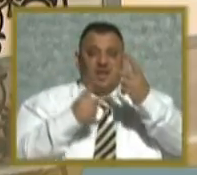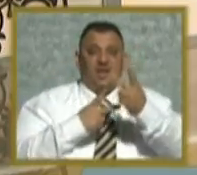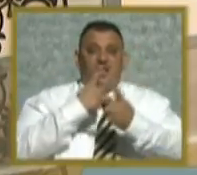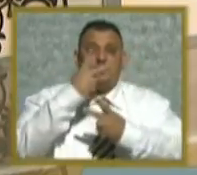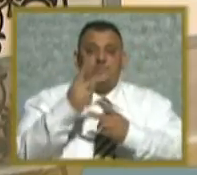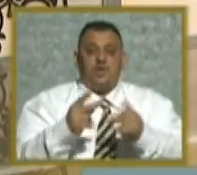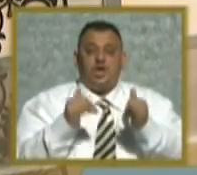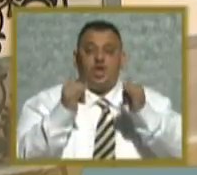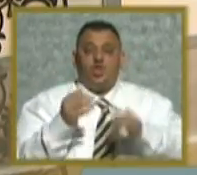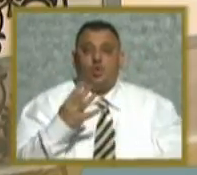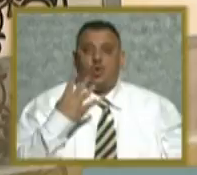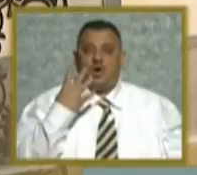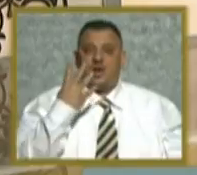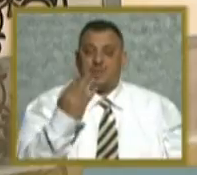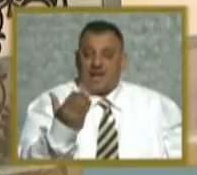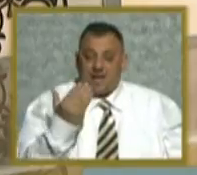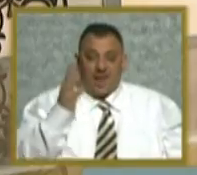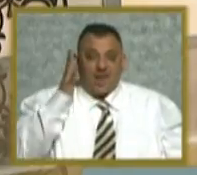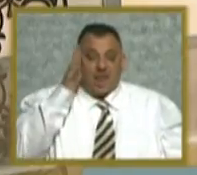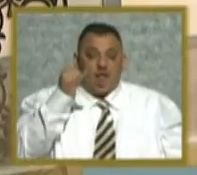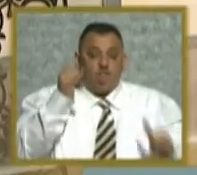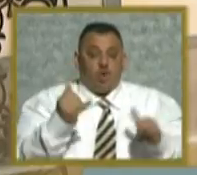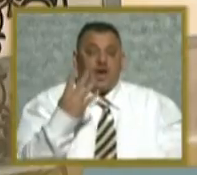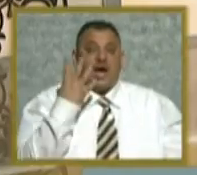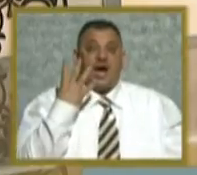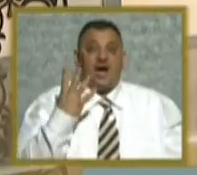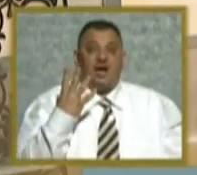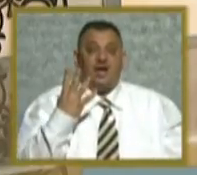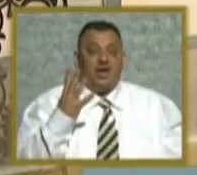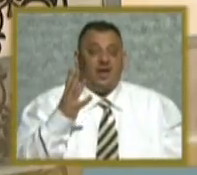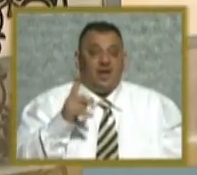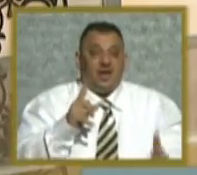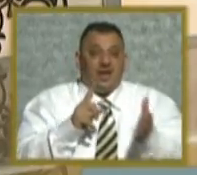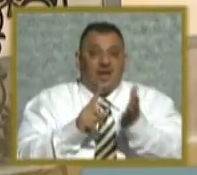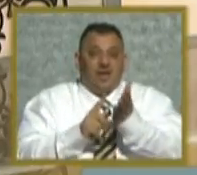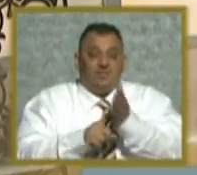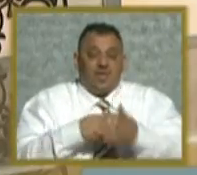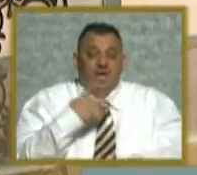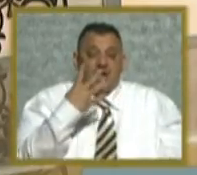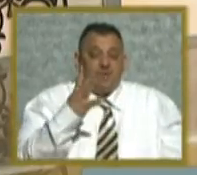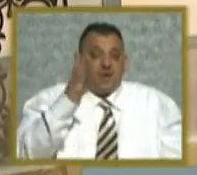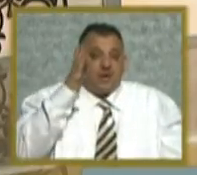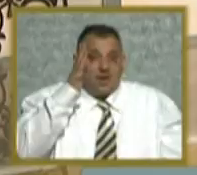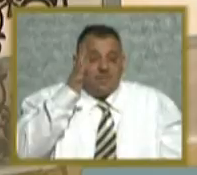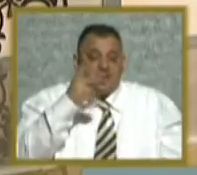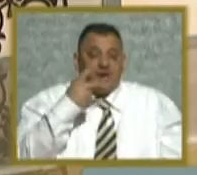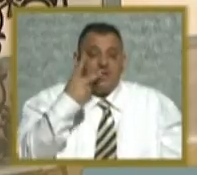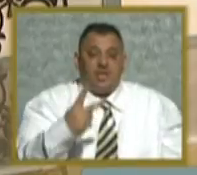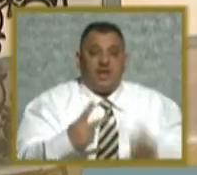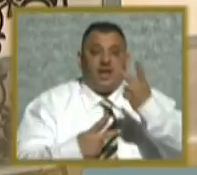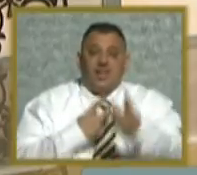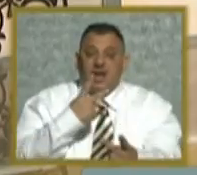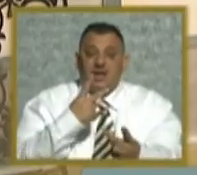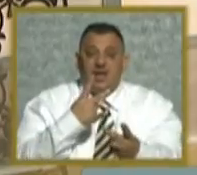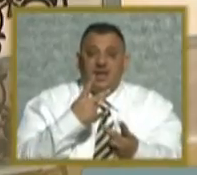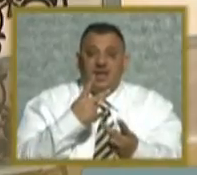الظهر 4 ركعات قبل صلاة الظهر، هل يصليها الإنسان يعني 4 ركعات متتالية أم ركعتين